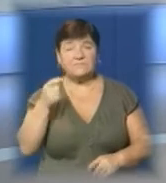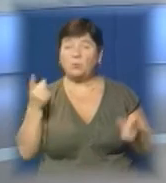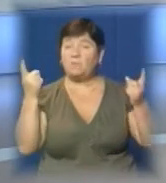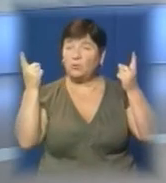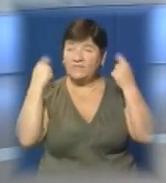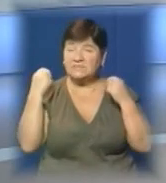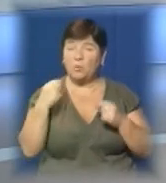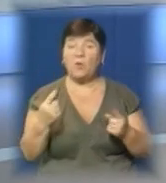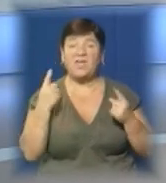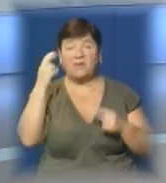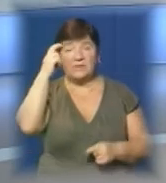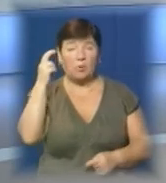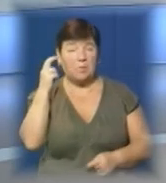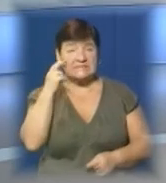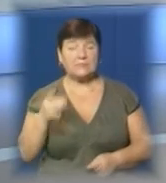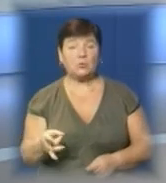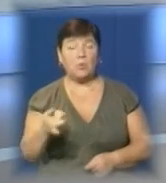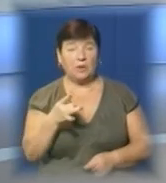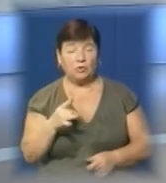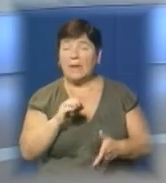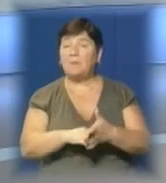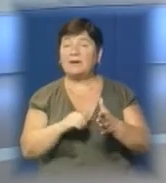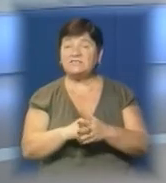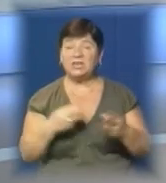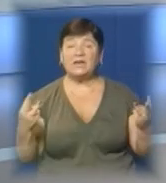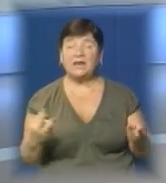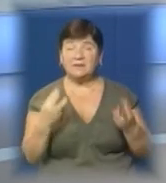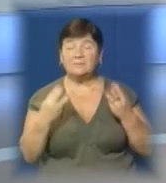Воловецькому та Великоберезнянському районах. Причини і збитки встановлюються.